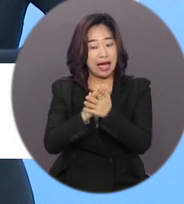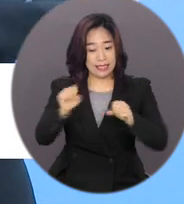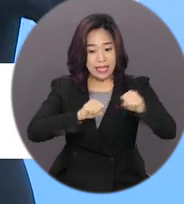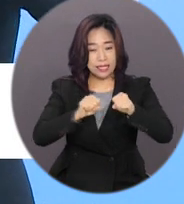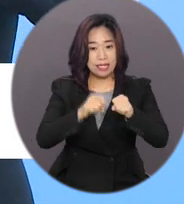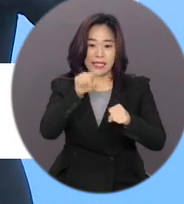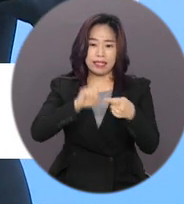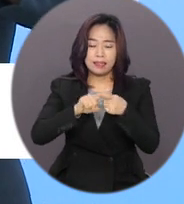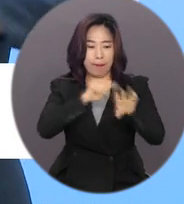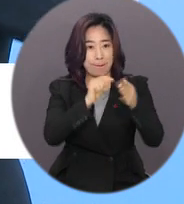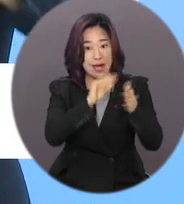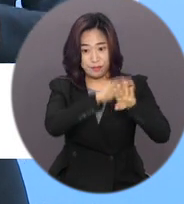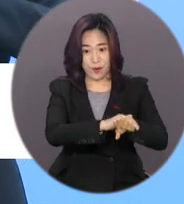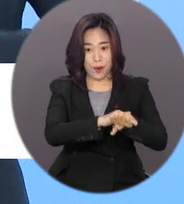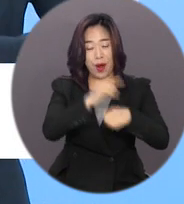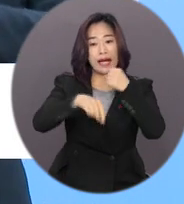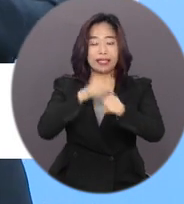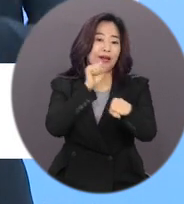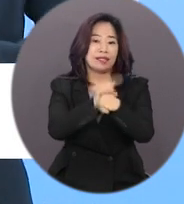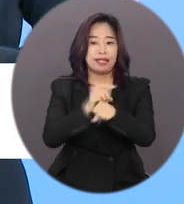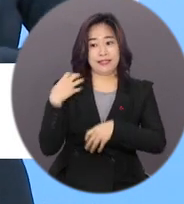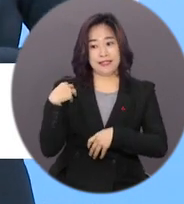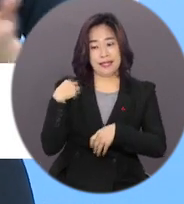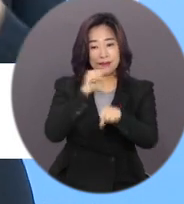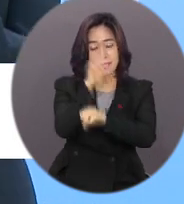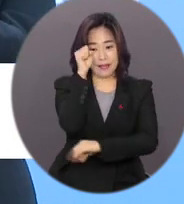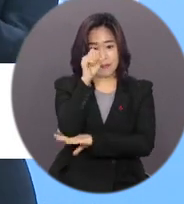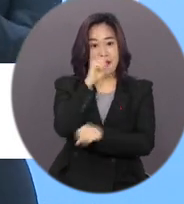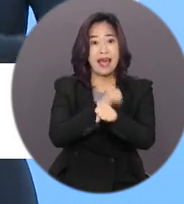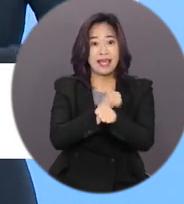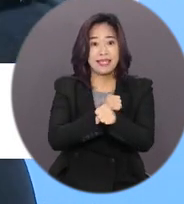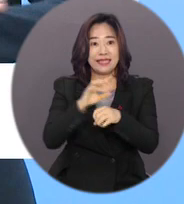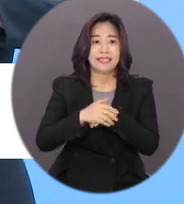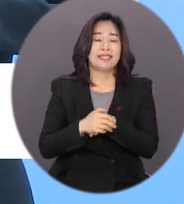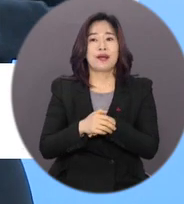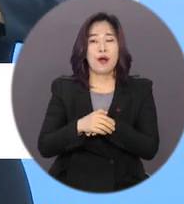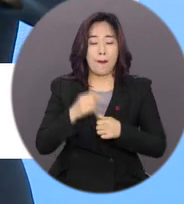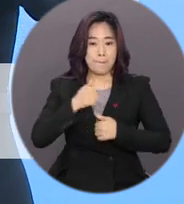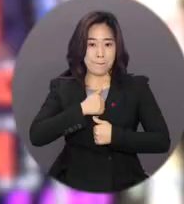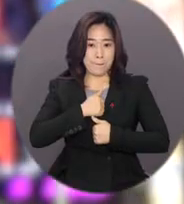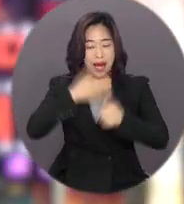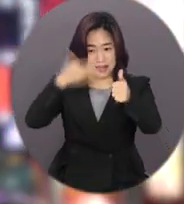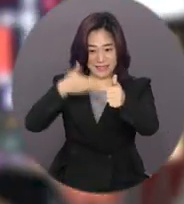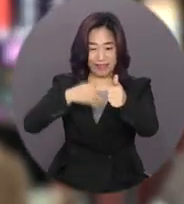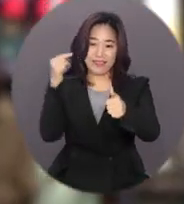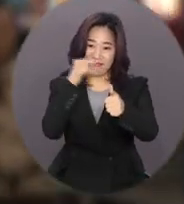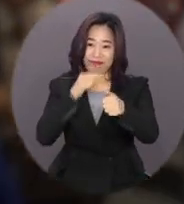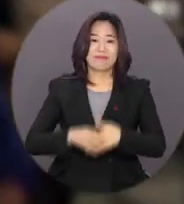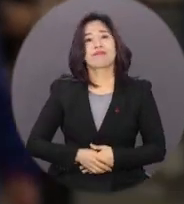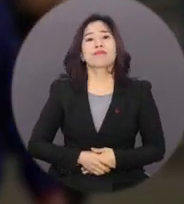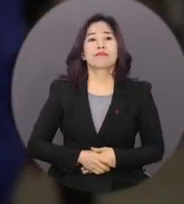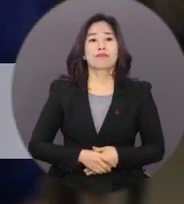명심하고 자율성과 책임성의 기반에 방역수칙을 철저하게 지켜주시기 바랍니다.